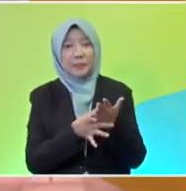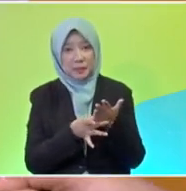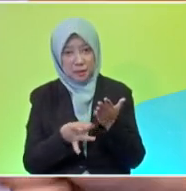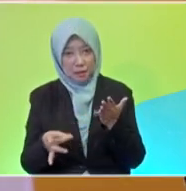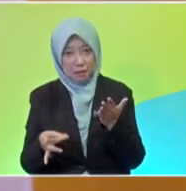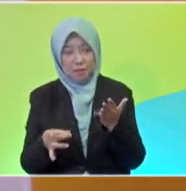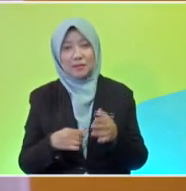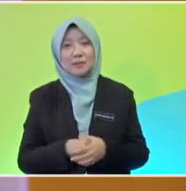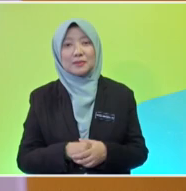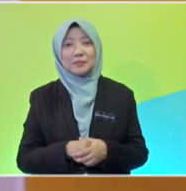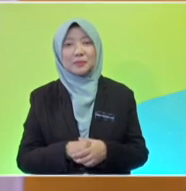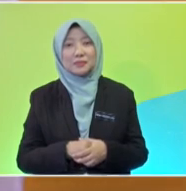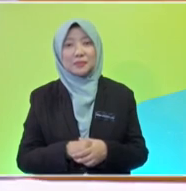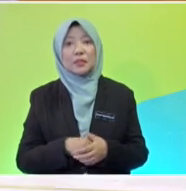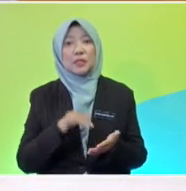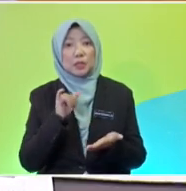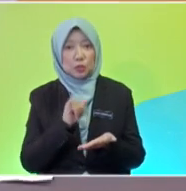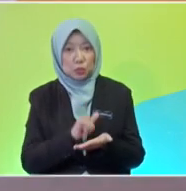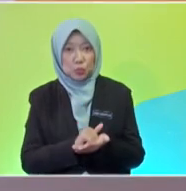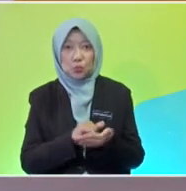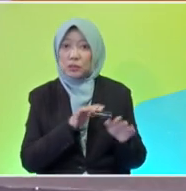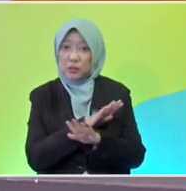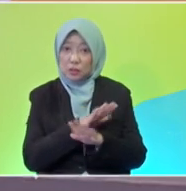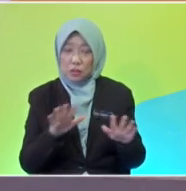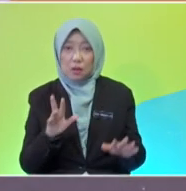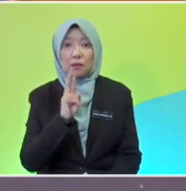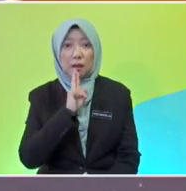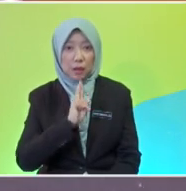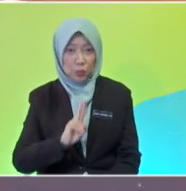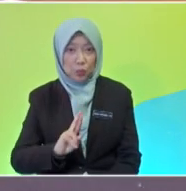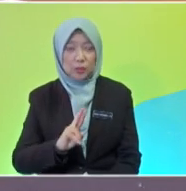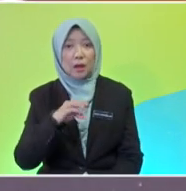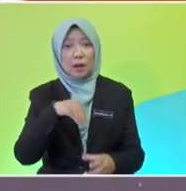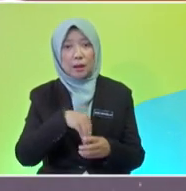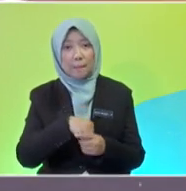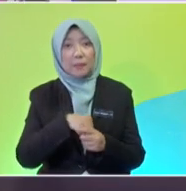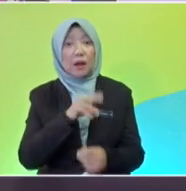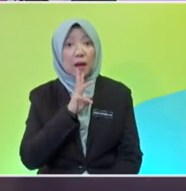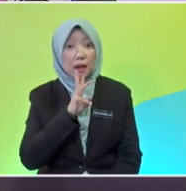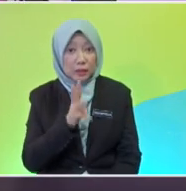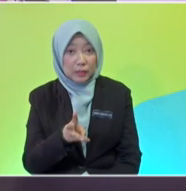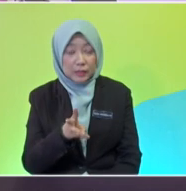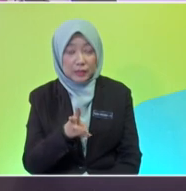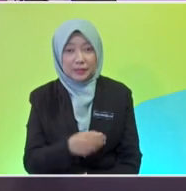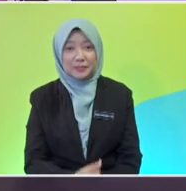betul ini bahaya yang tidak larut di dalam air baik